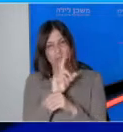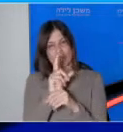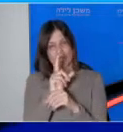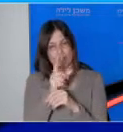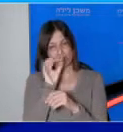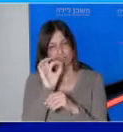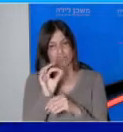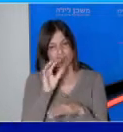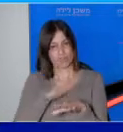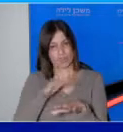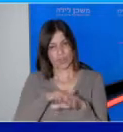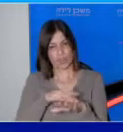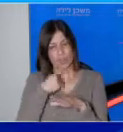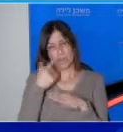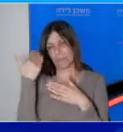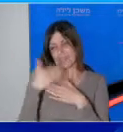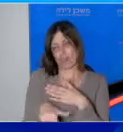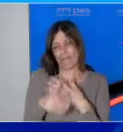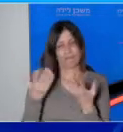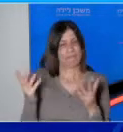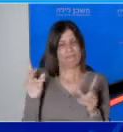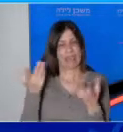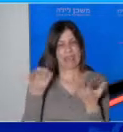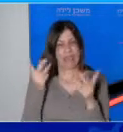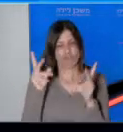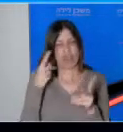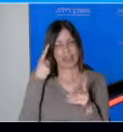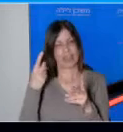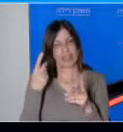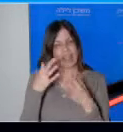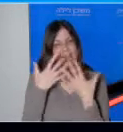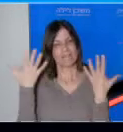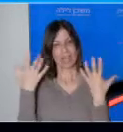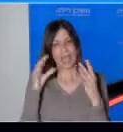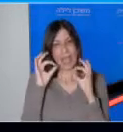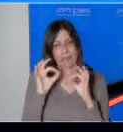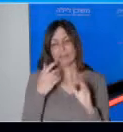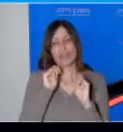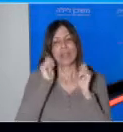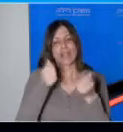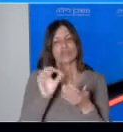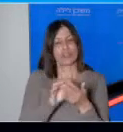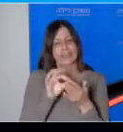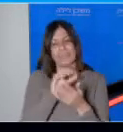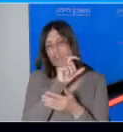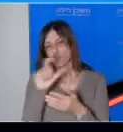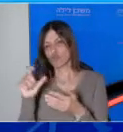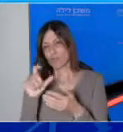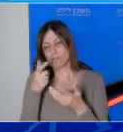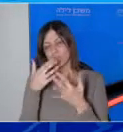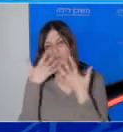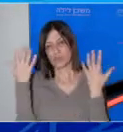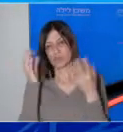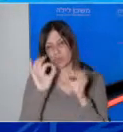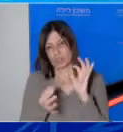שאתה אומר, הרי בסוף, איך אפשר לדעת ולברר את האמת, אם לא תגיש כתב אישום, והעניין הזה יתברר בבית המשפט?